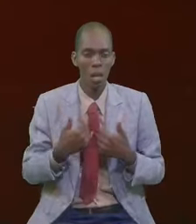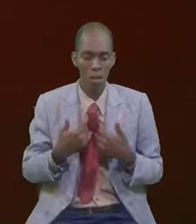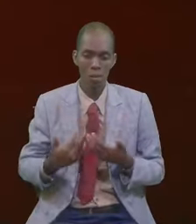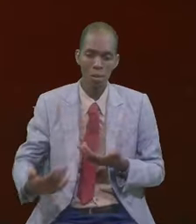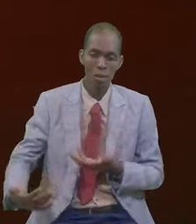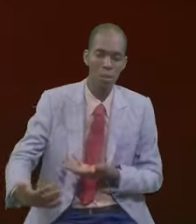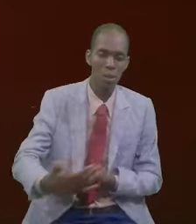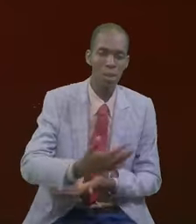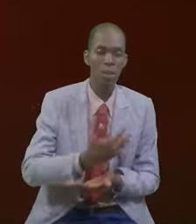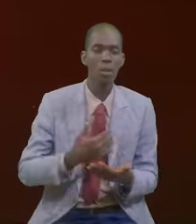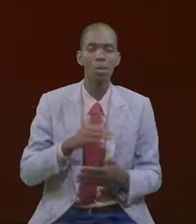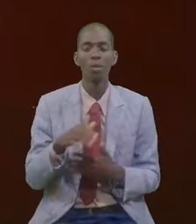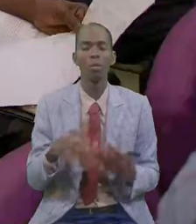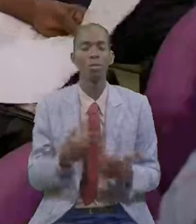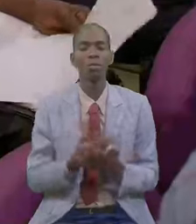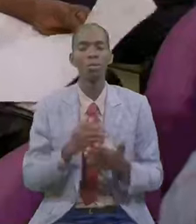rassemblera.